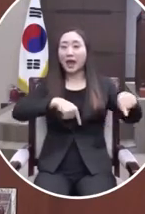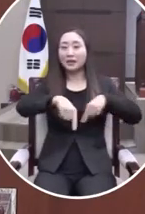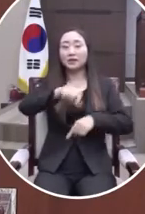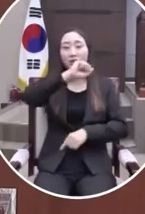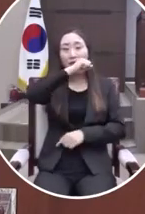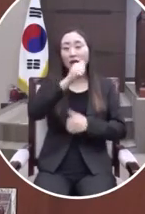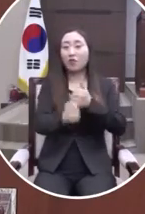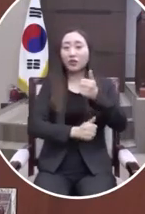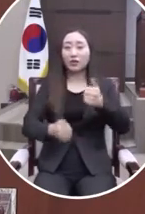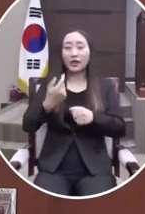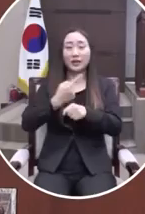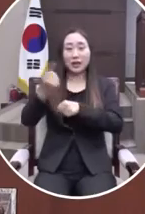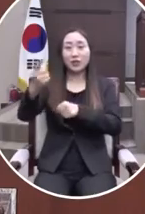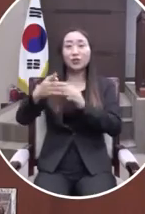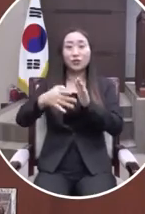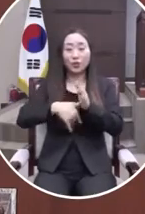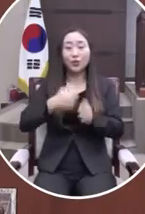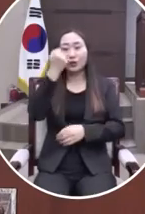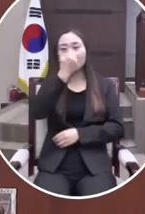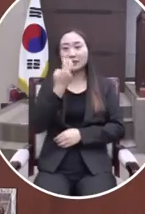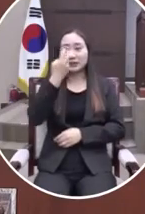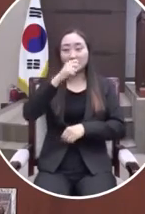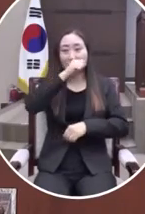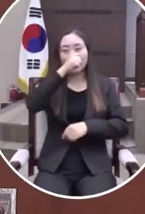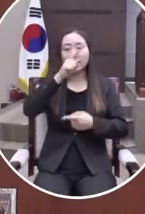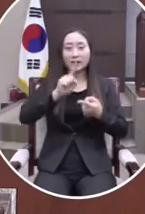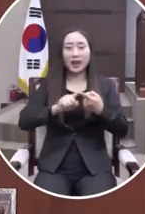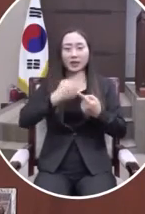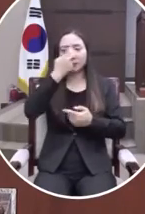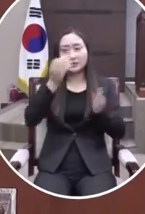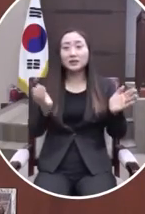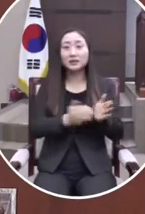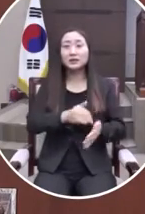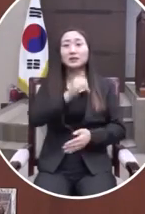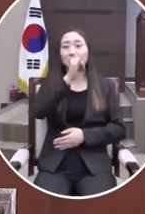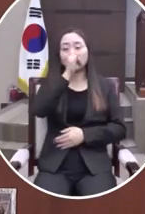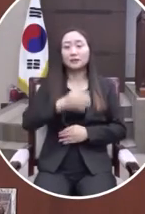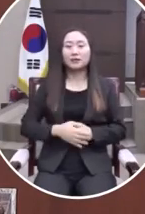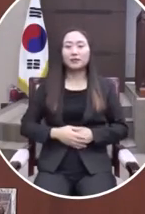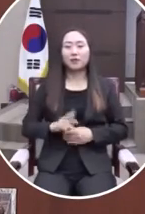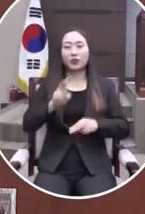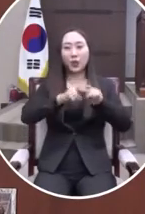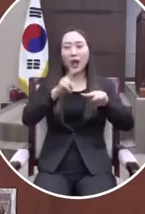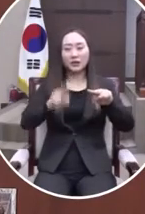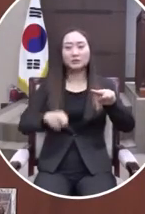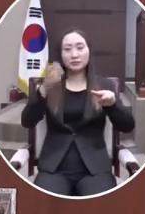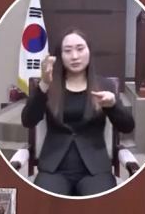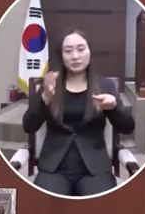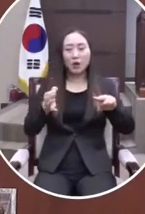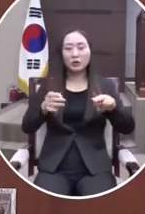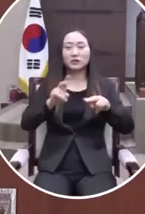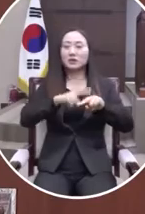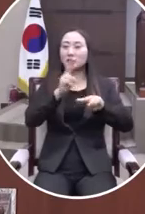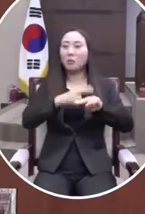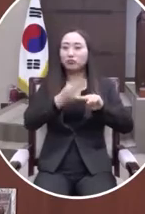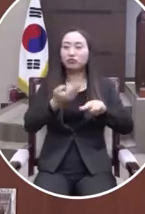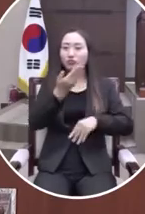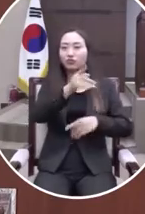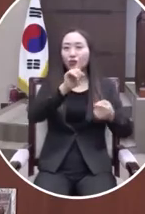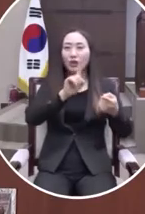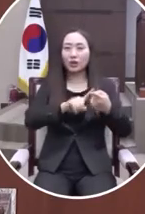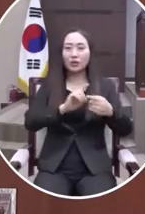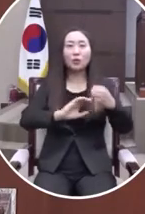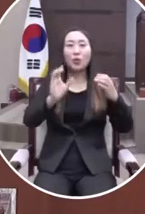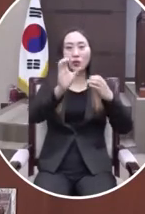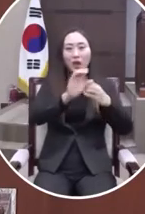행정재경위원회 2022년 예산안 심의를 마쳤습니다. 퇴임식과 감사의 선물, 포상금 지급 등에